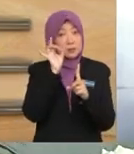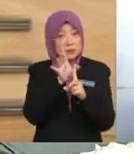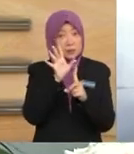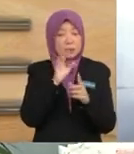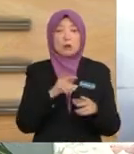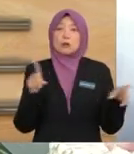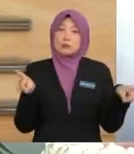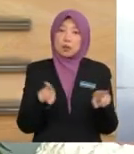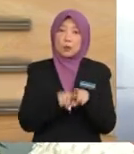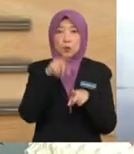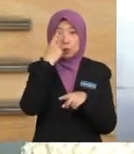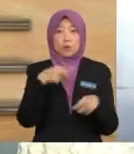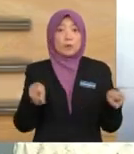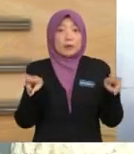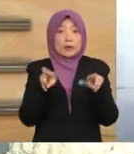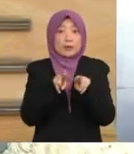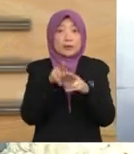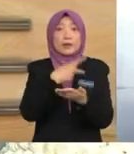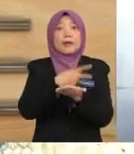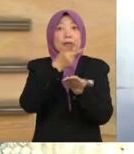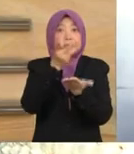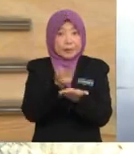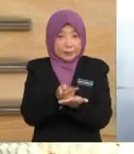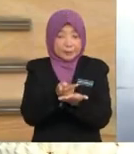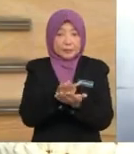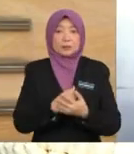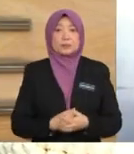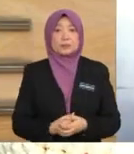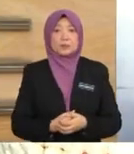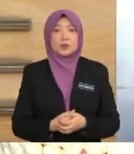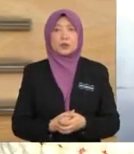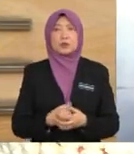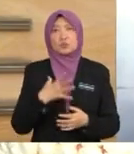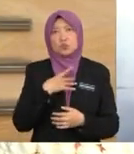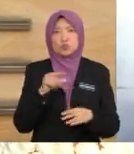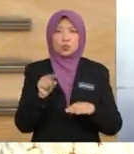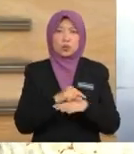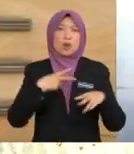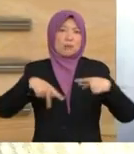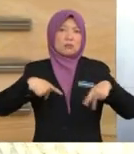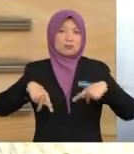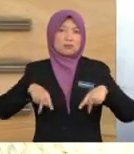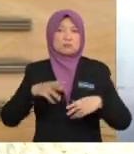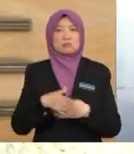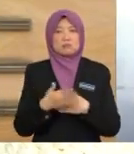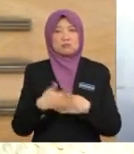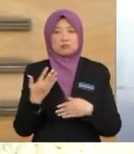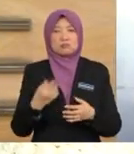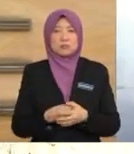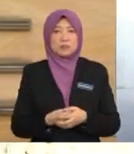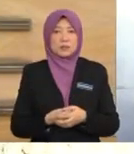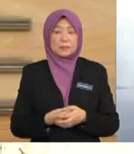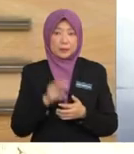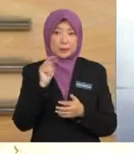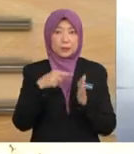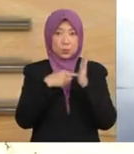sama untuk meratakan kek. Okey, cikgu lebih suka guna yang plastik. Okey. Okey, ini gunanya cikgu nanti kita